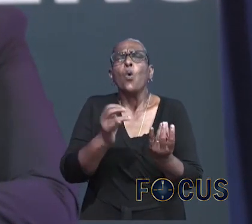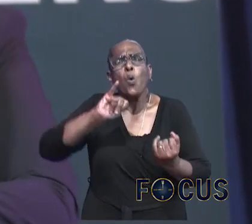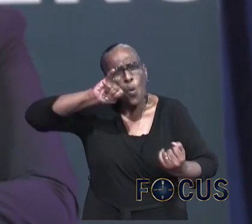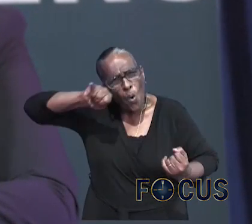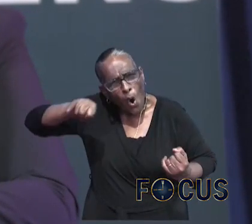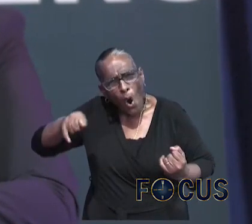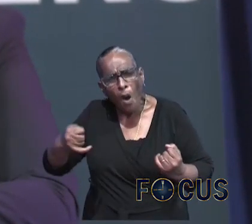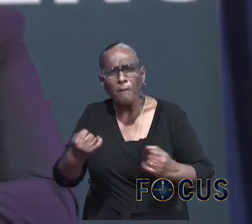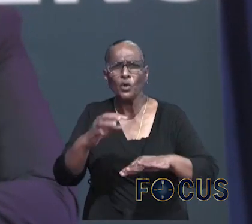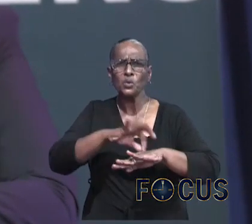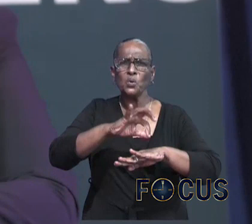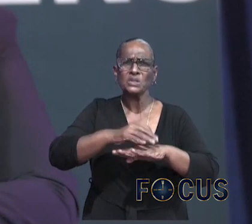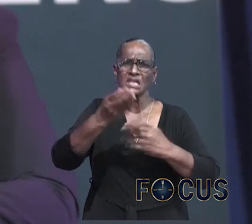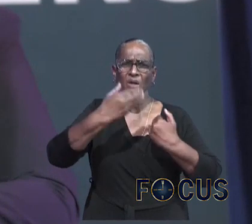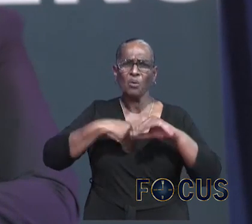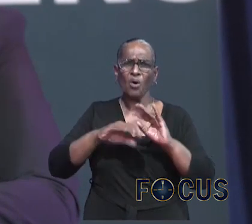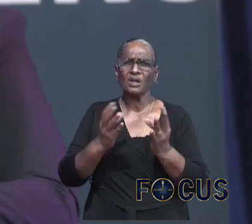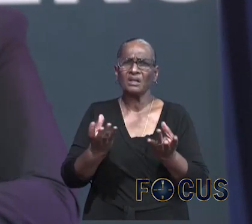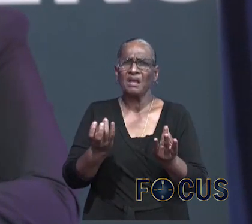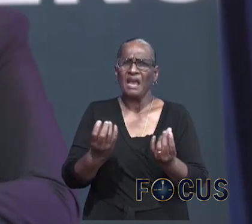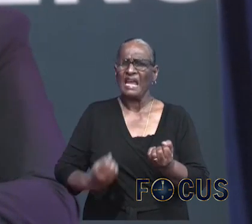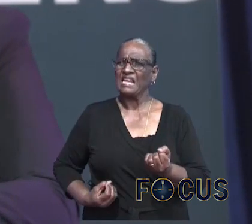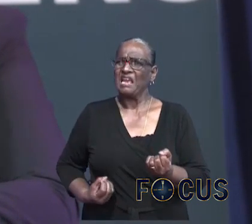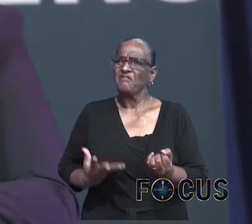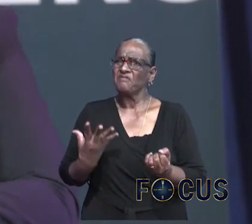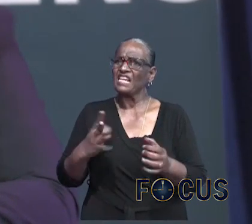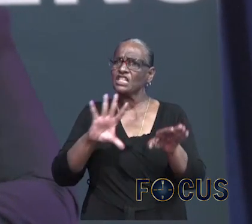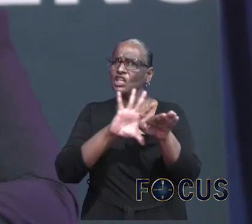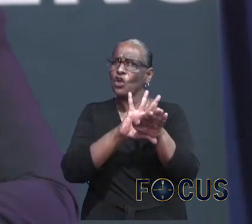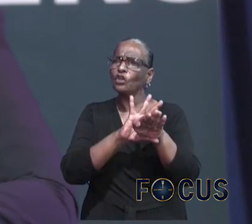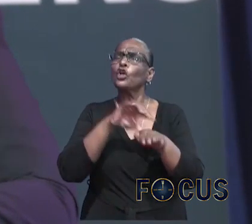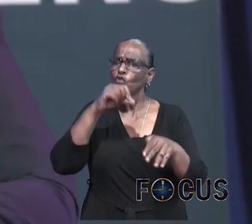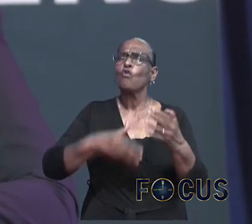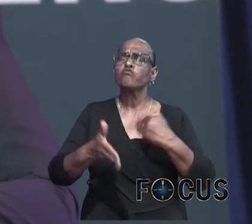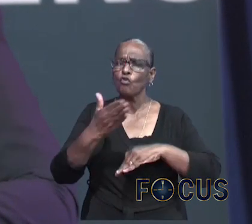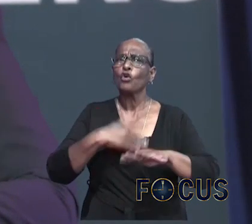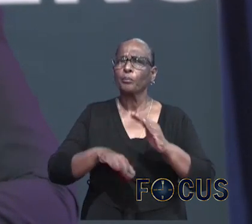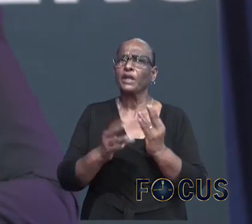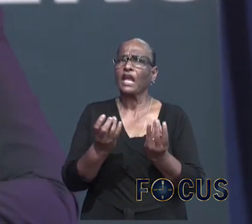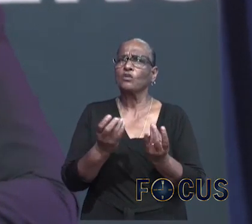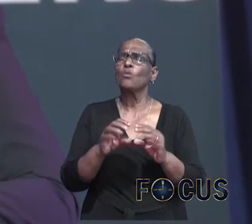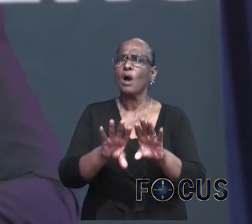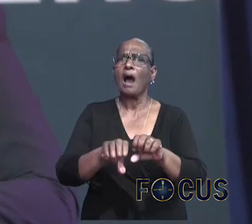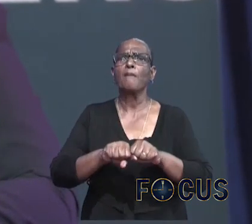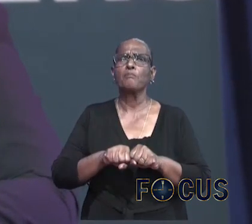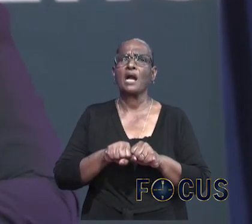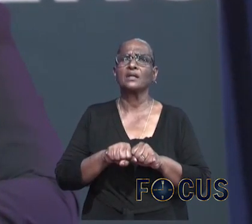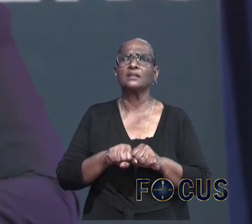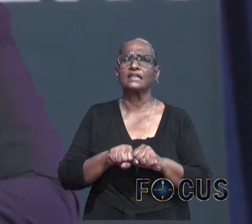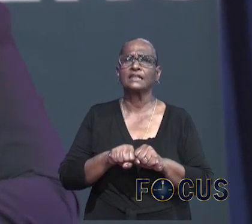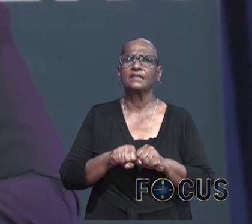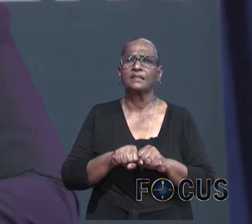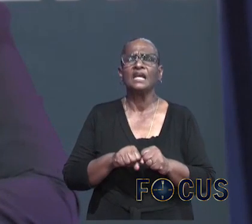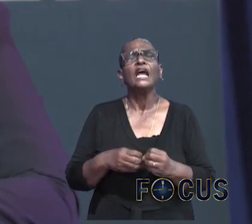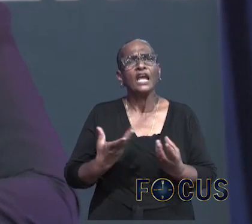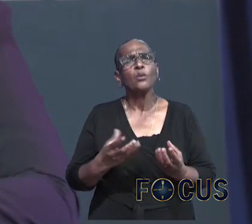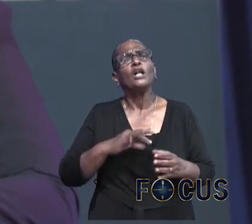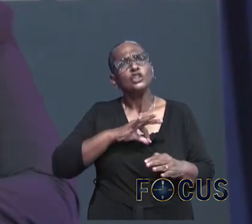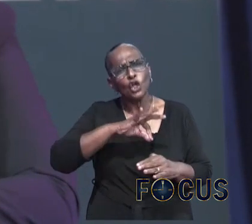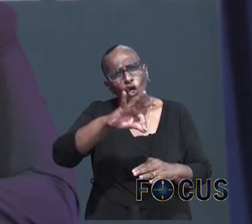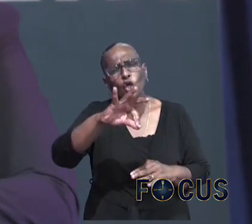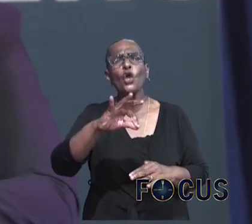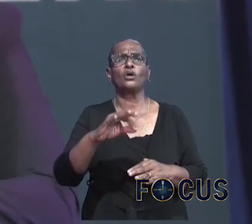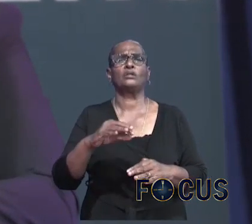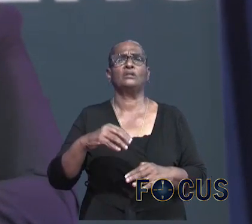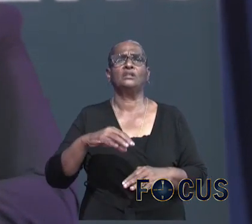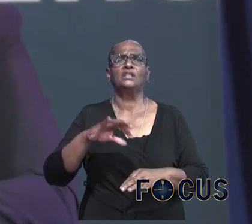er heractivering heeft plaatsgevonden. En de infectiologen zijn daarop ook voorbereid. En dan wil ik weer gaan naar die gezondheidszorgmaatregelen. En ik